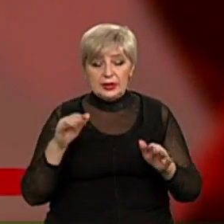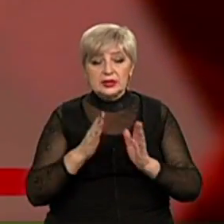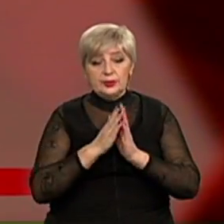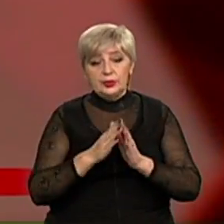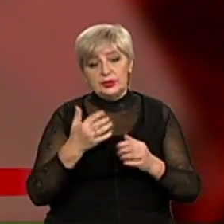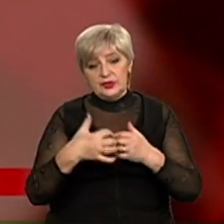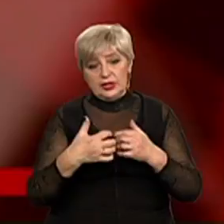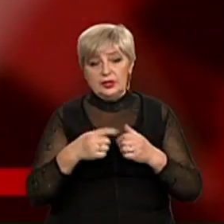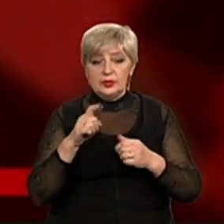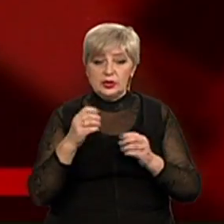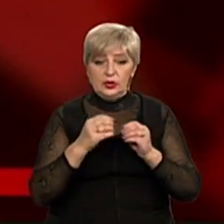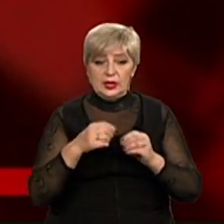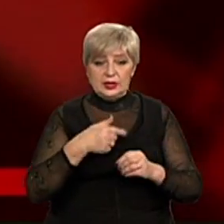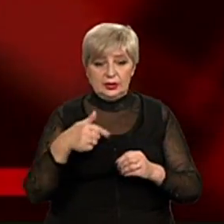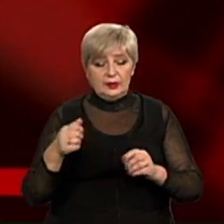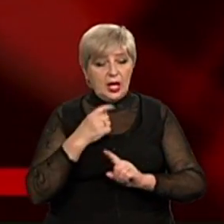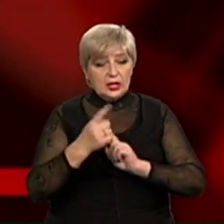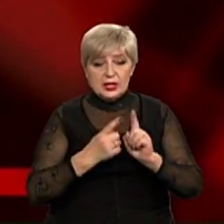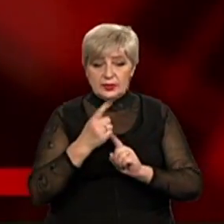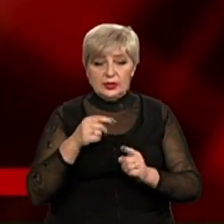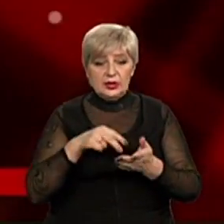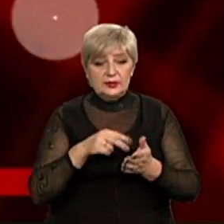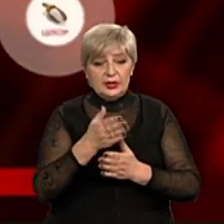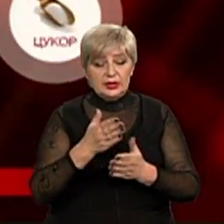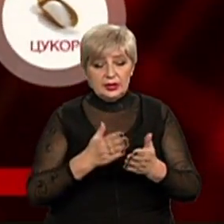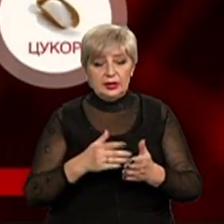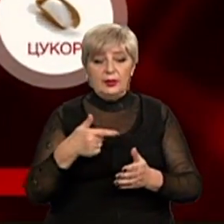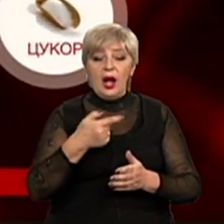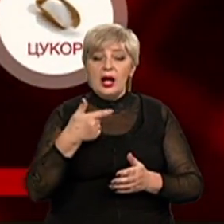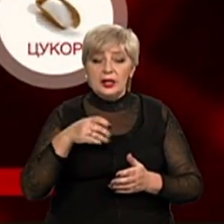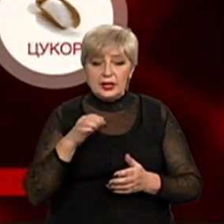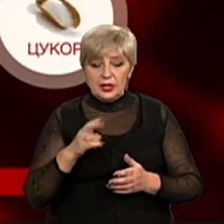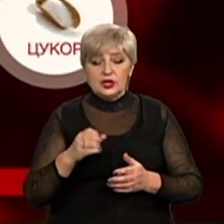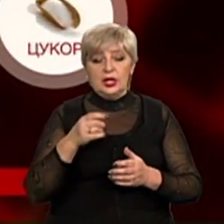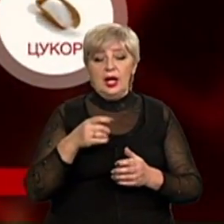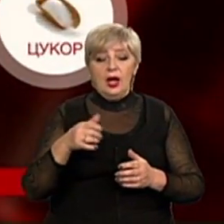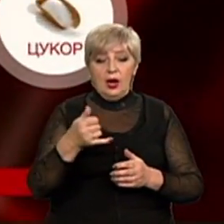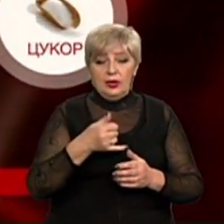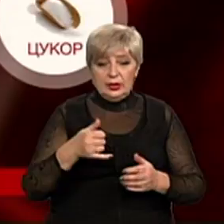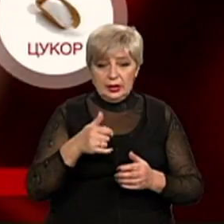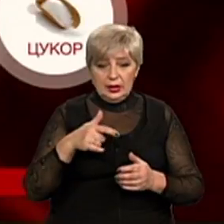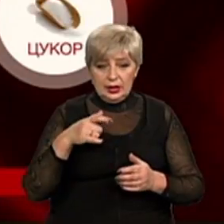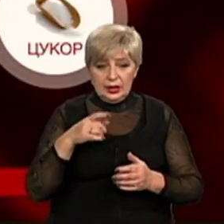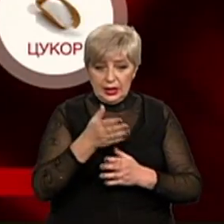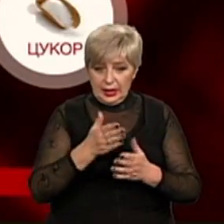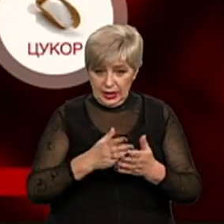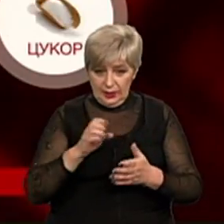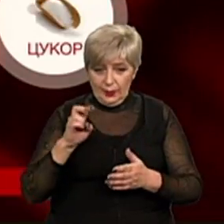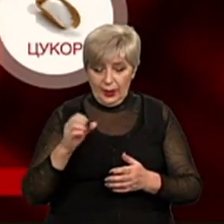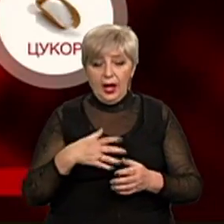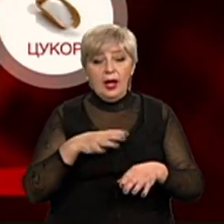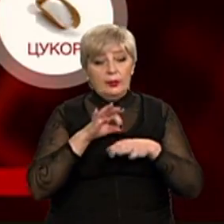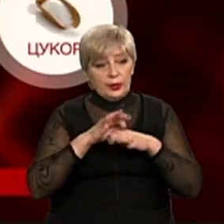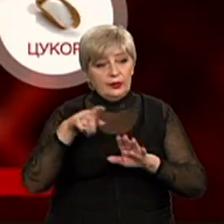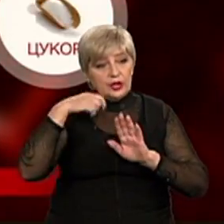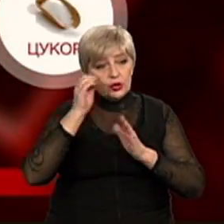середньому 110 гривень. Не змінилася вартість хліба, гречки, молока та олії. Такі результати моніторингу міських супермаркетів. Його